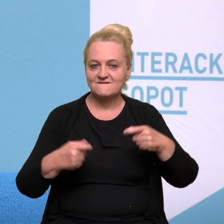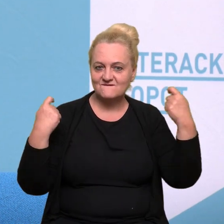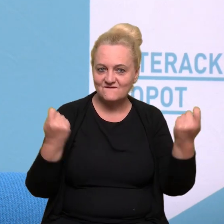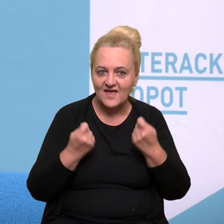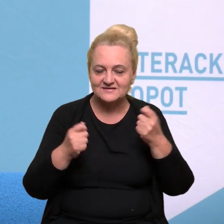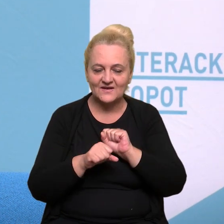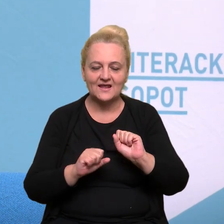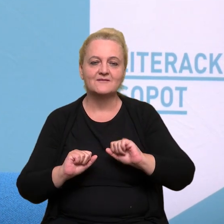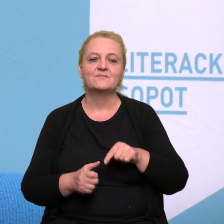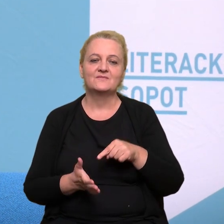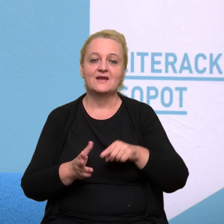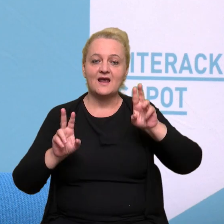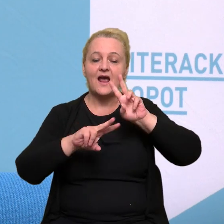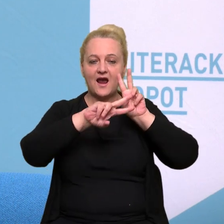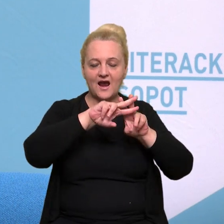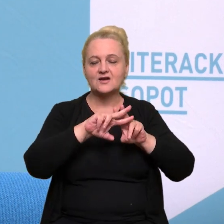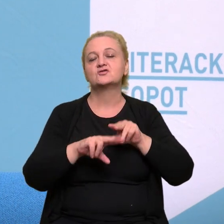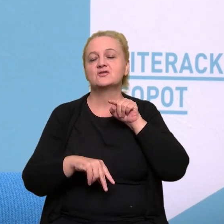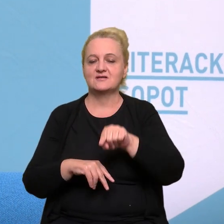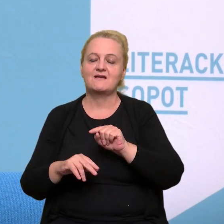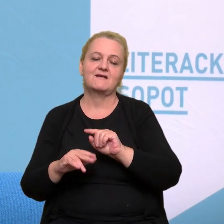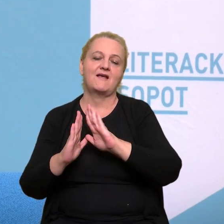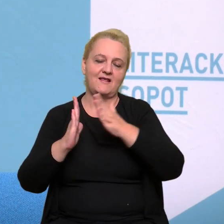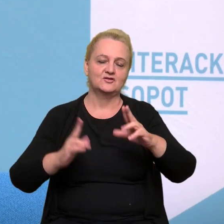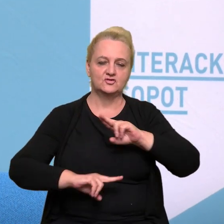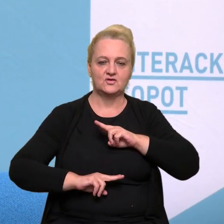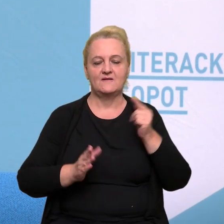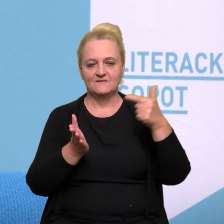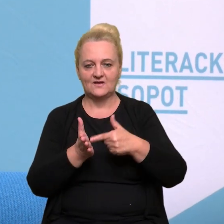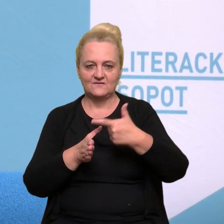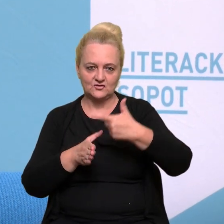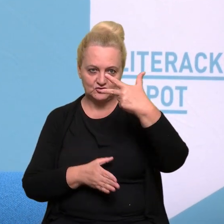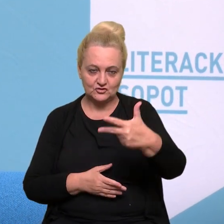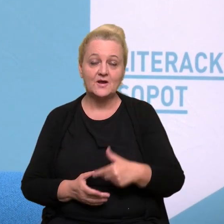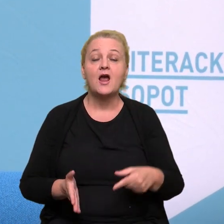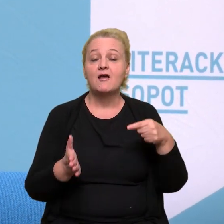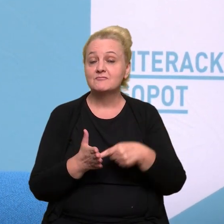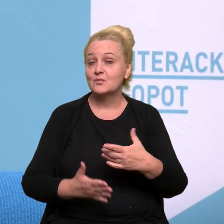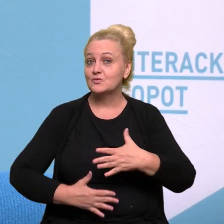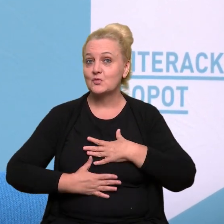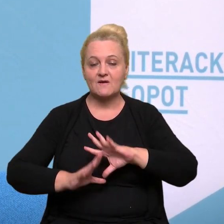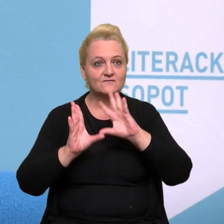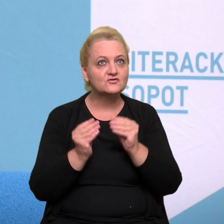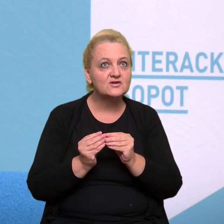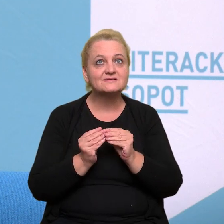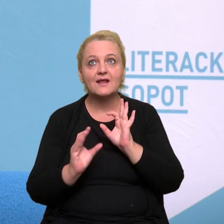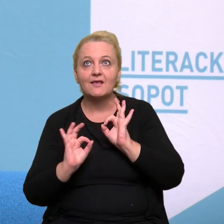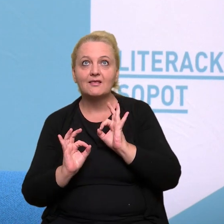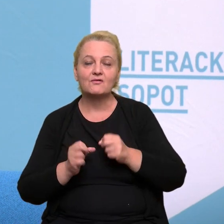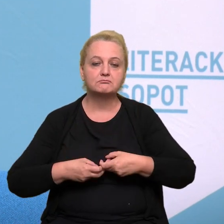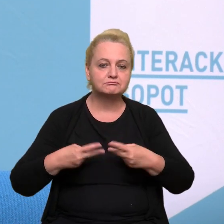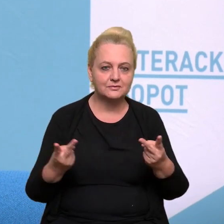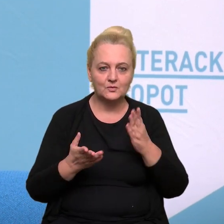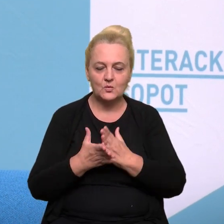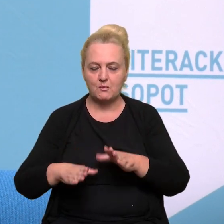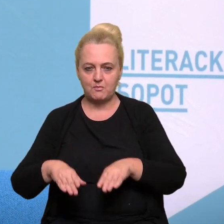festiwalu, hashtag Literacki Sopot 2023. I wydaje mi się, że już wszystkie formalności wypełniłam, jeśli